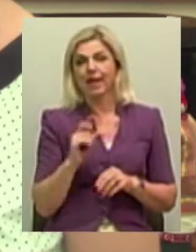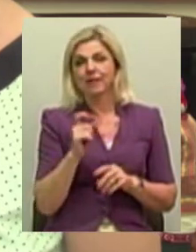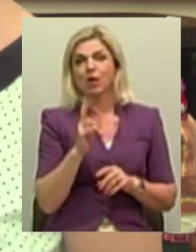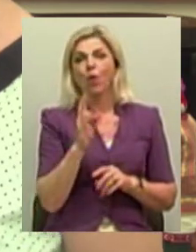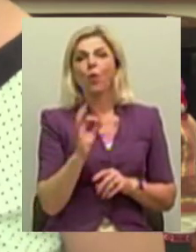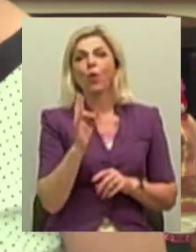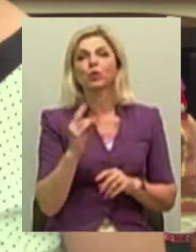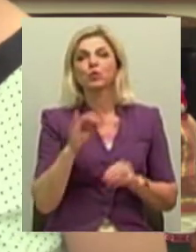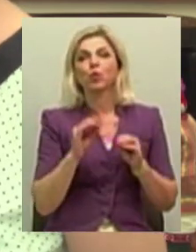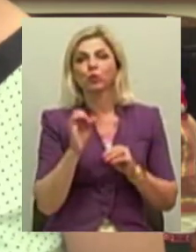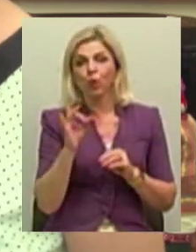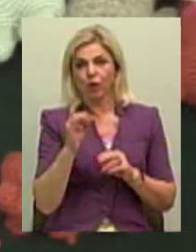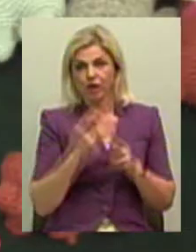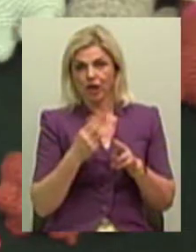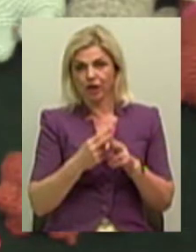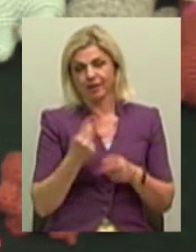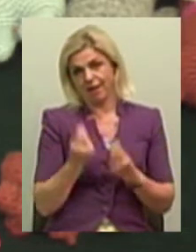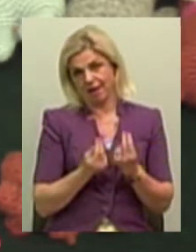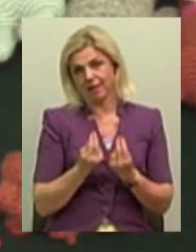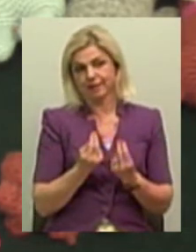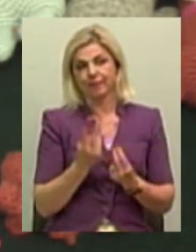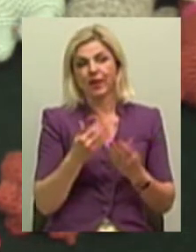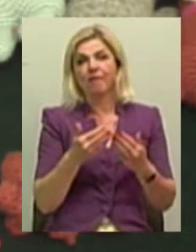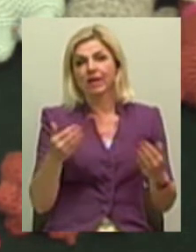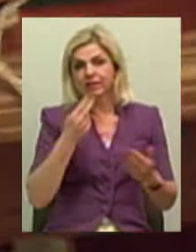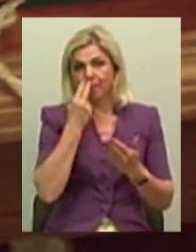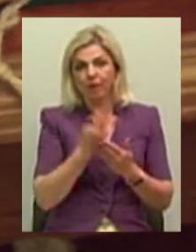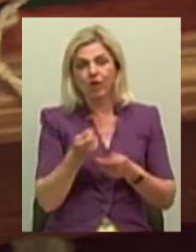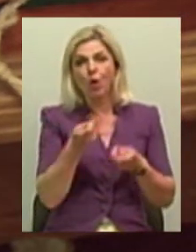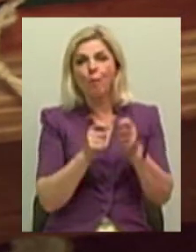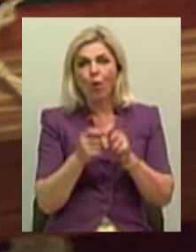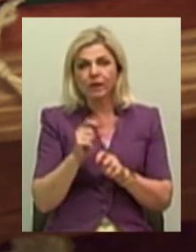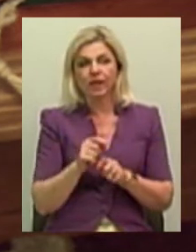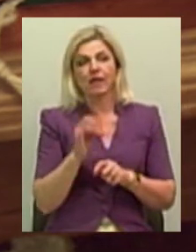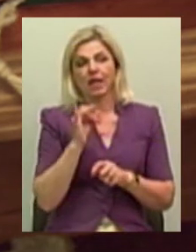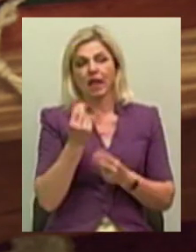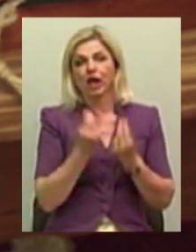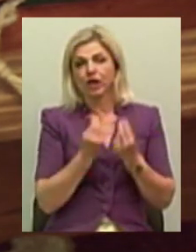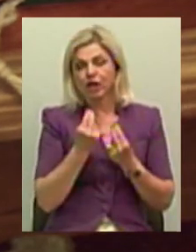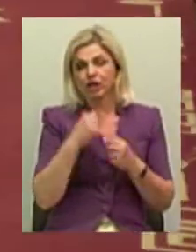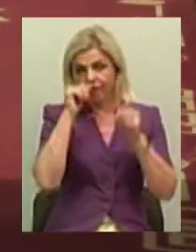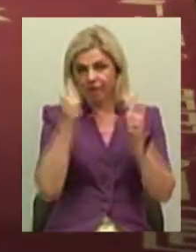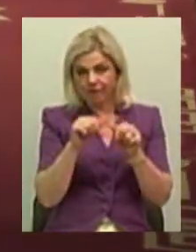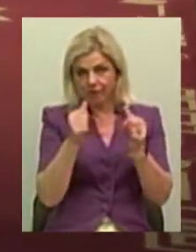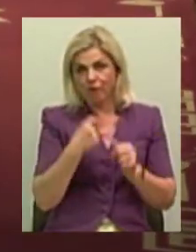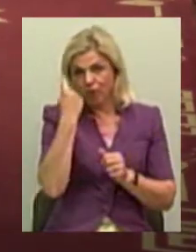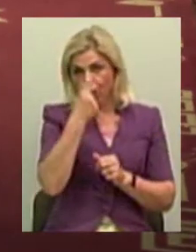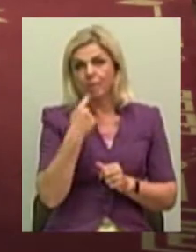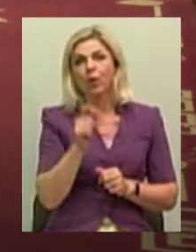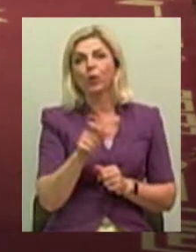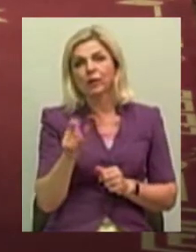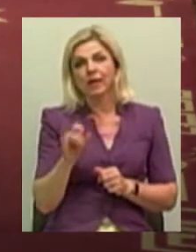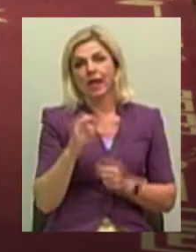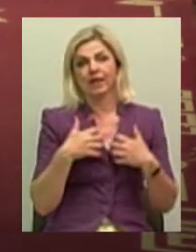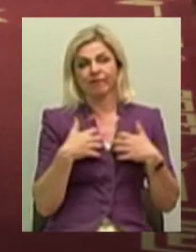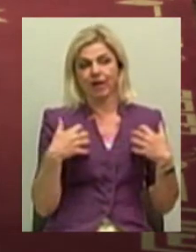конструктора залізного і гралася. На виставці представлені мотанки, свистки, іграшки у вигляді людей та тварин. Обирали за тим,